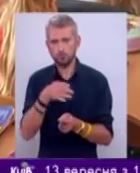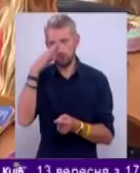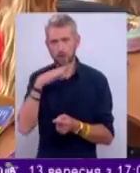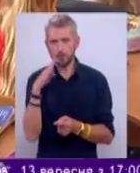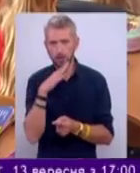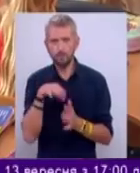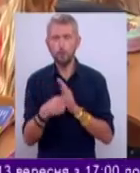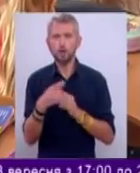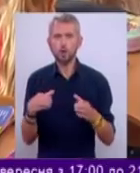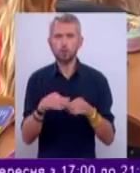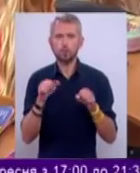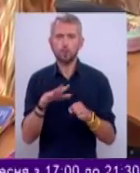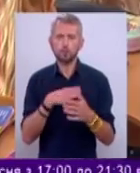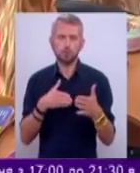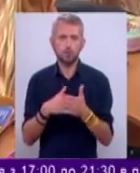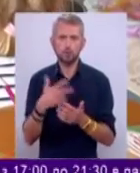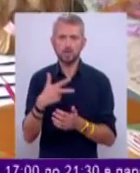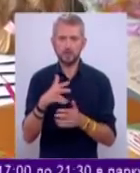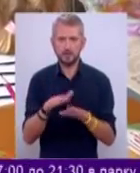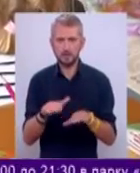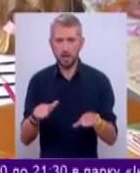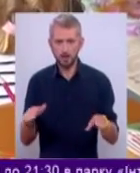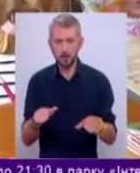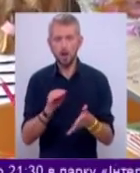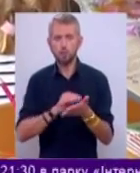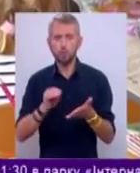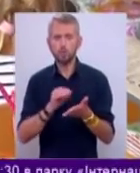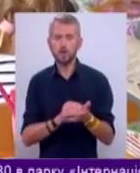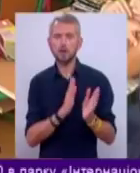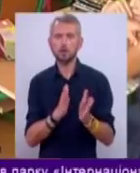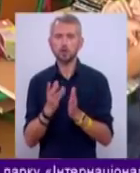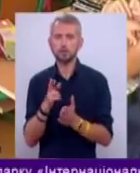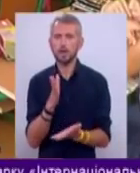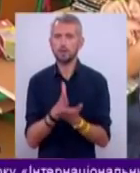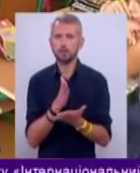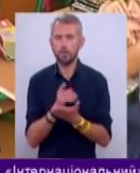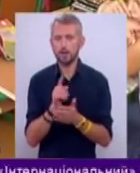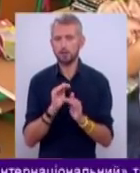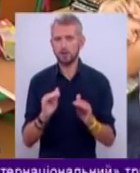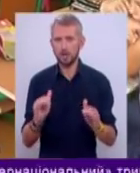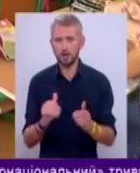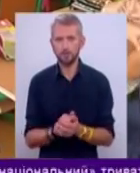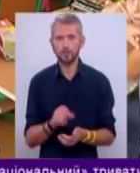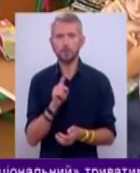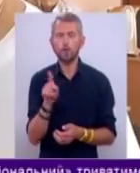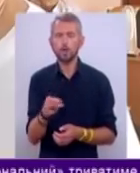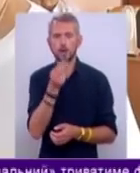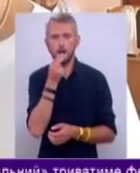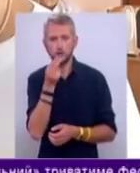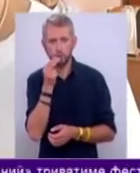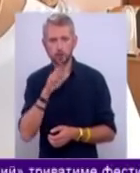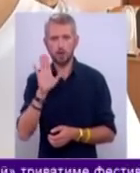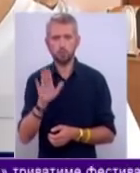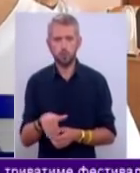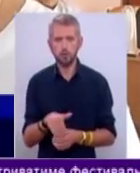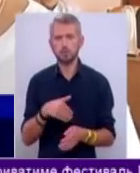В одній групі може бути максимум 30 школярів. Прописали і режим для перебування там дітей. Вони харчуються, потім